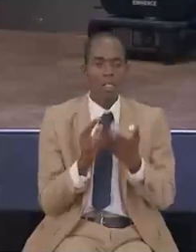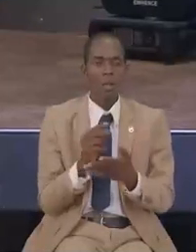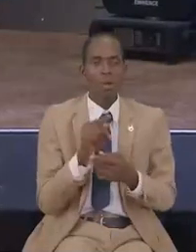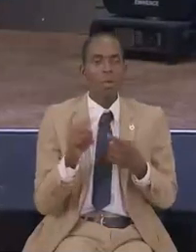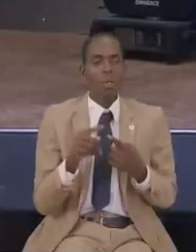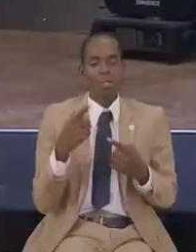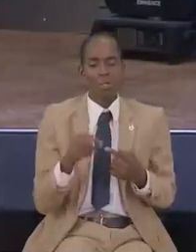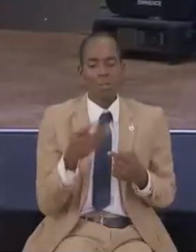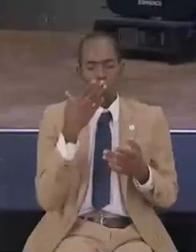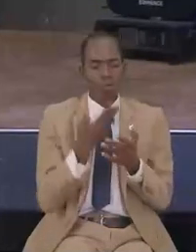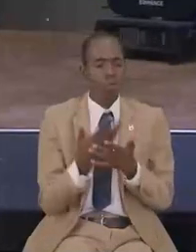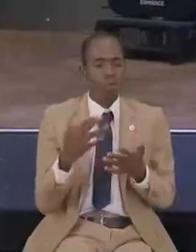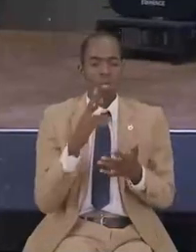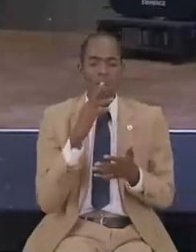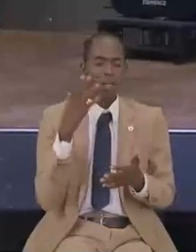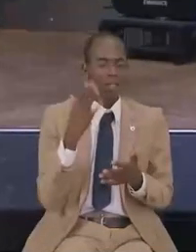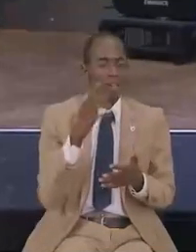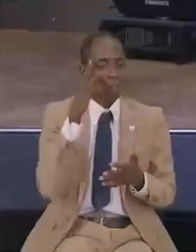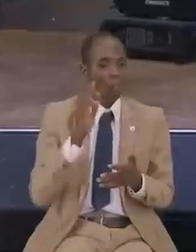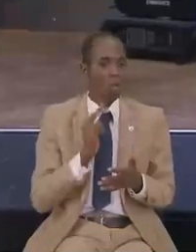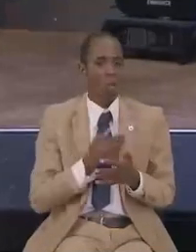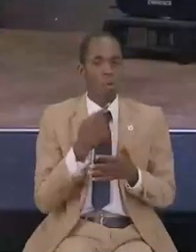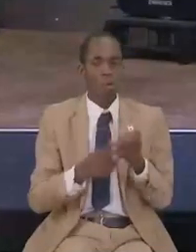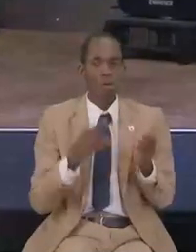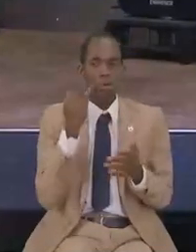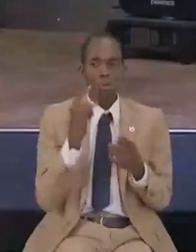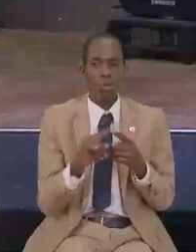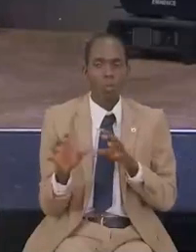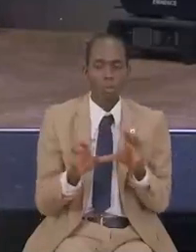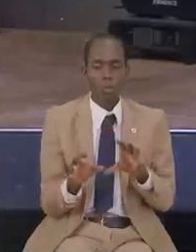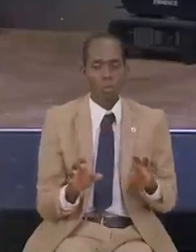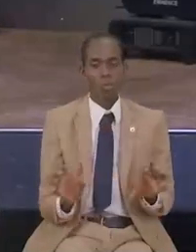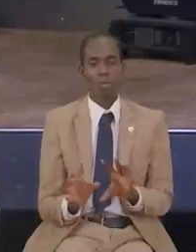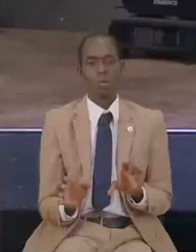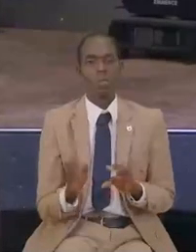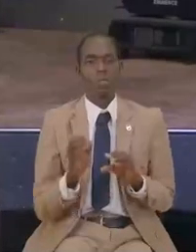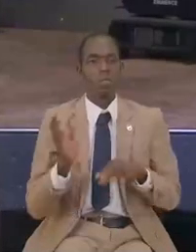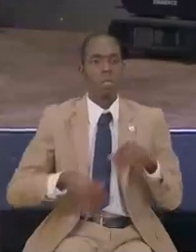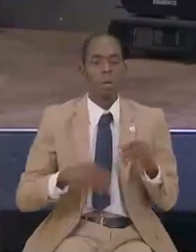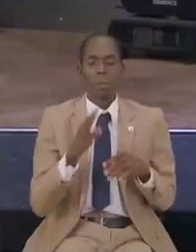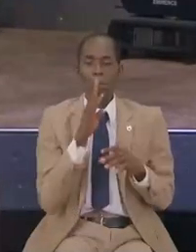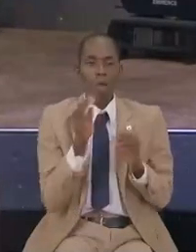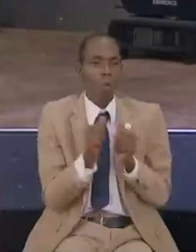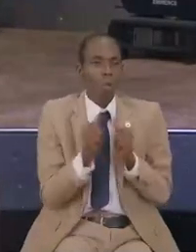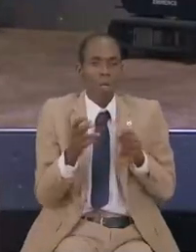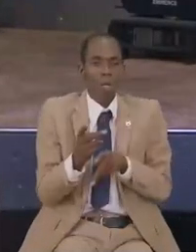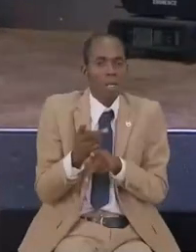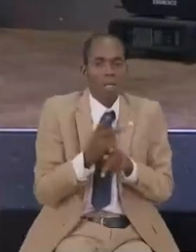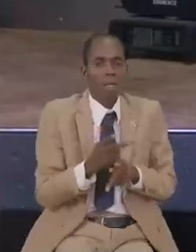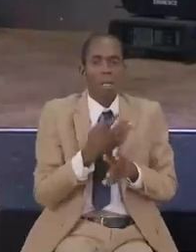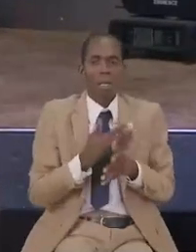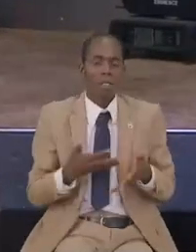choses sont là pour nous, ce que vous devez faire, ce qu'on doit le faire, on doit le faire au lieu de se laisser